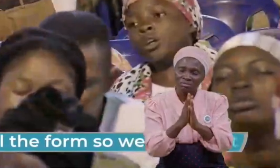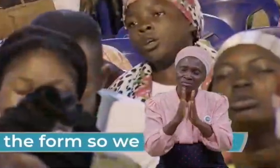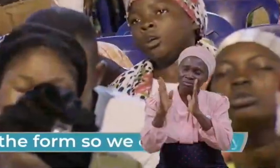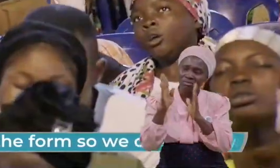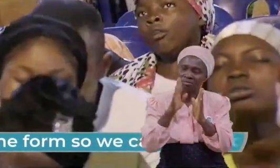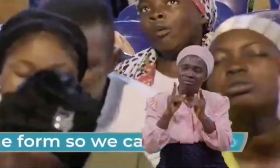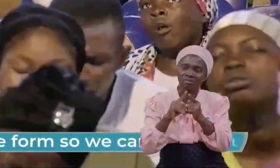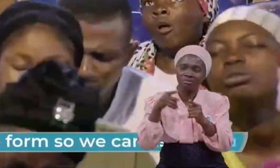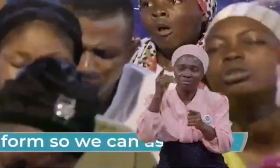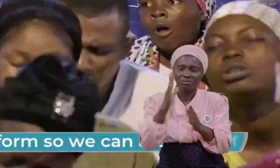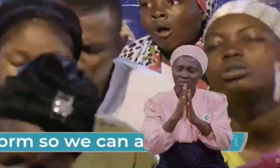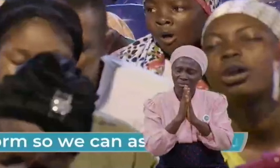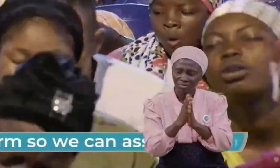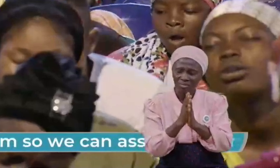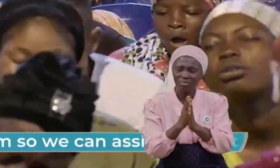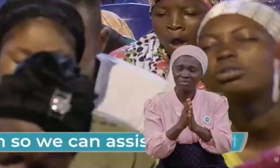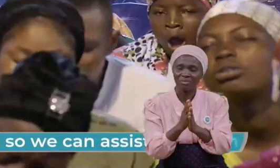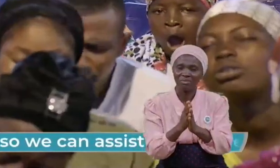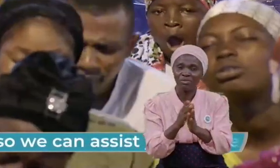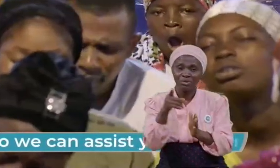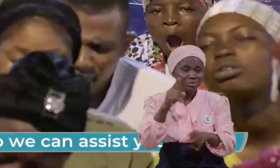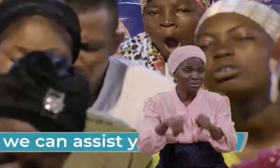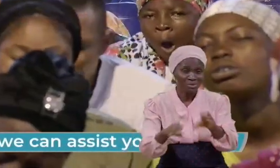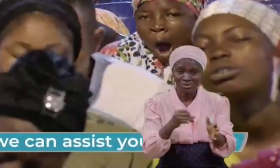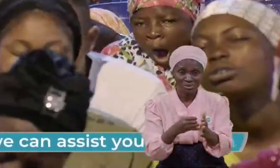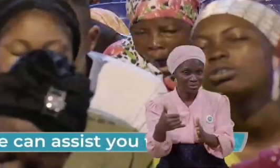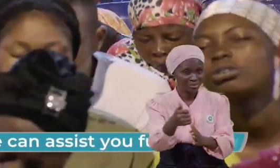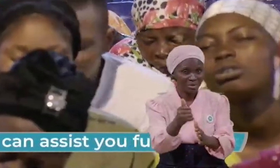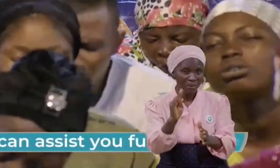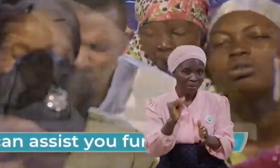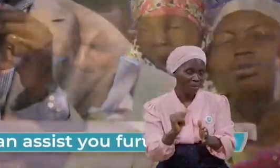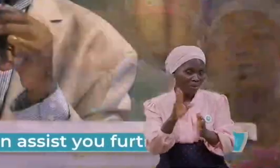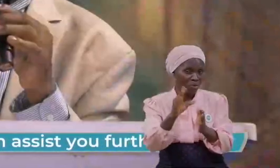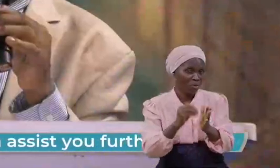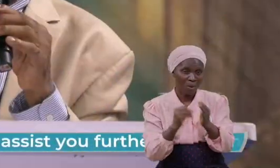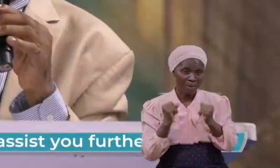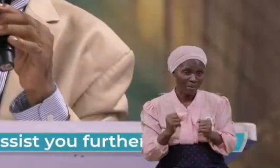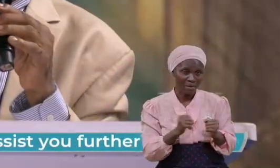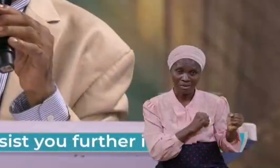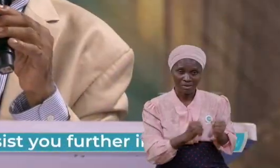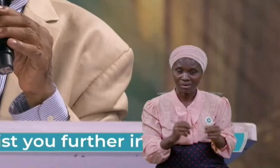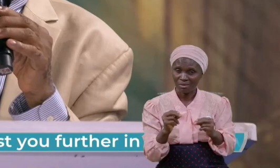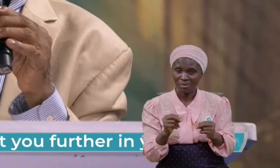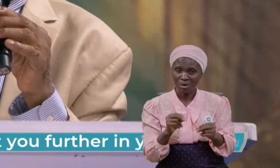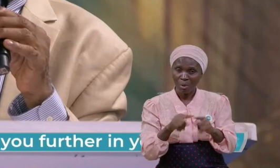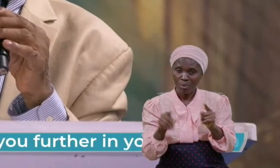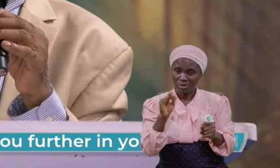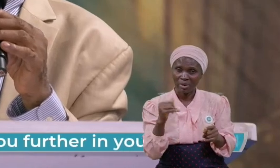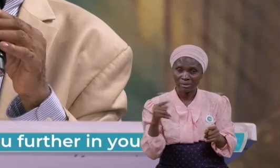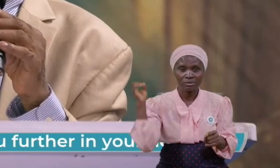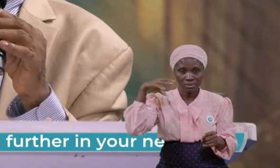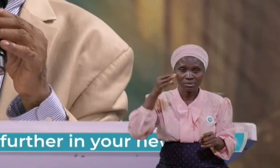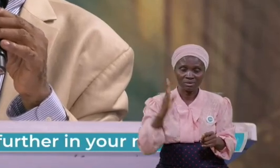ferme. Vous avez besoin de la grâce, vous ne pouvez pas le faire par votre propre force. La grâce de demeurer ferme jusqu'à